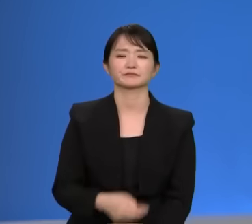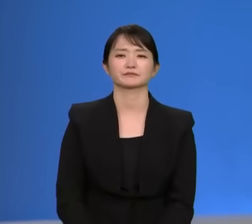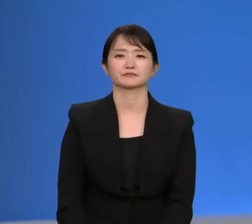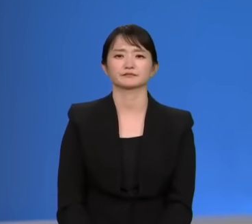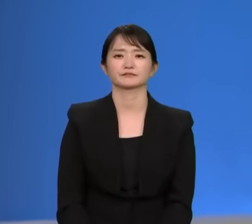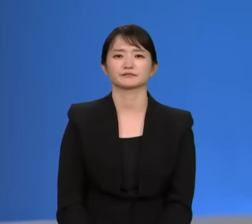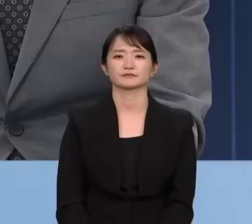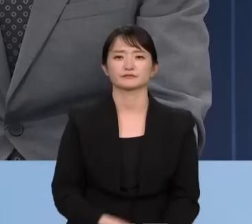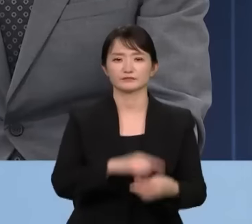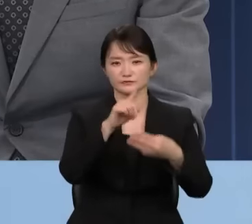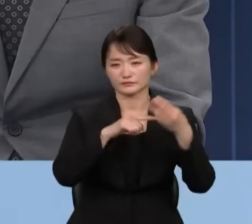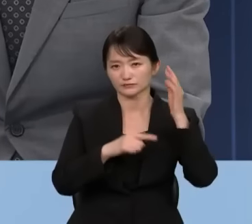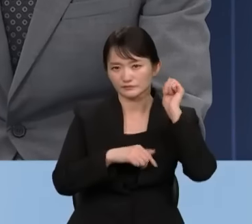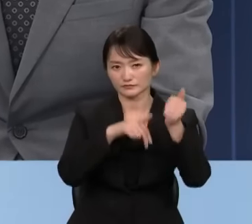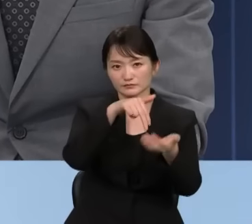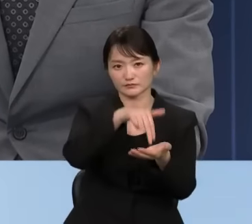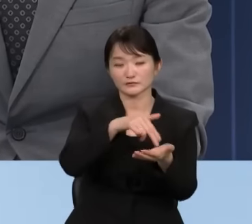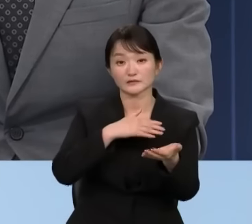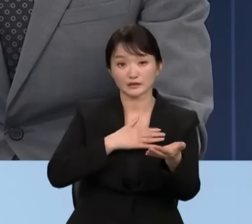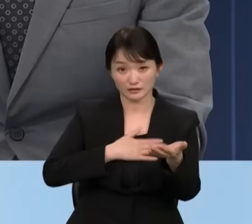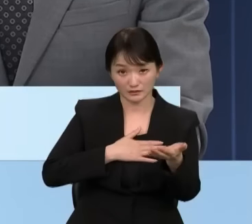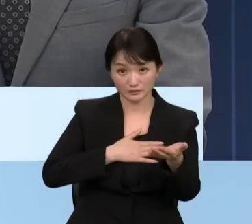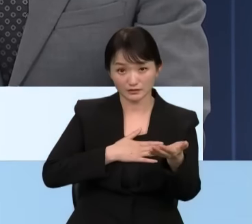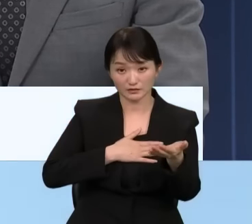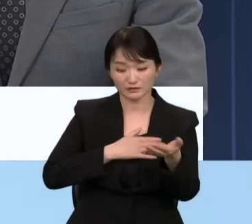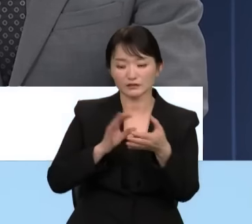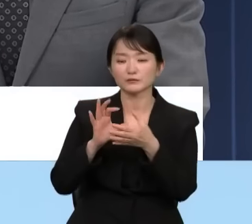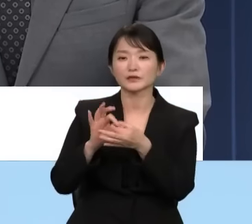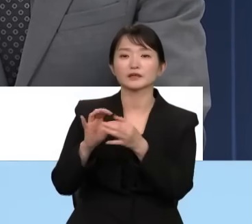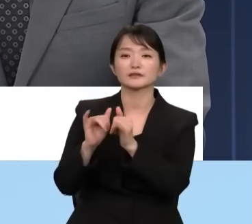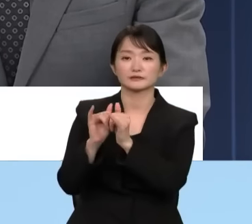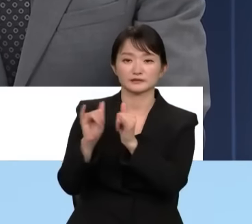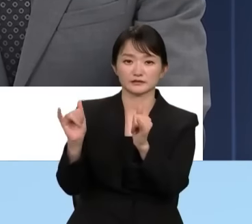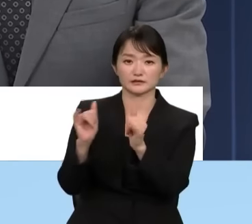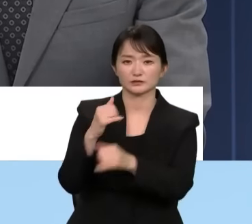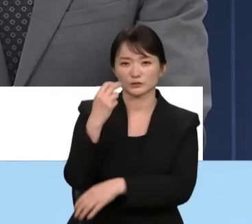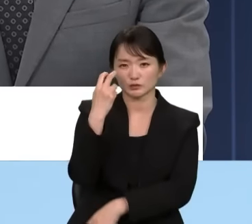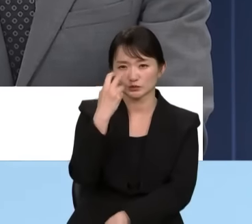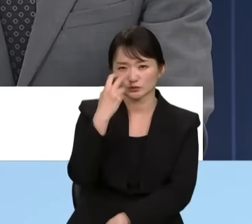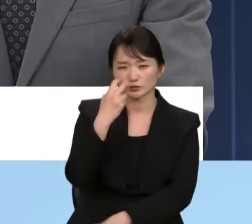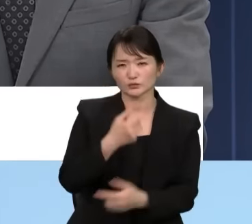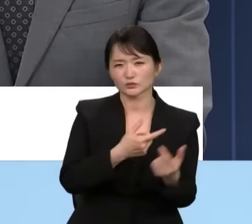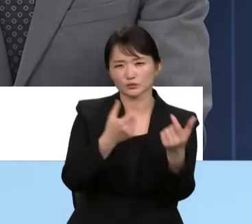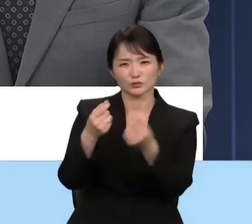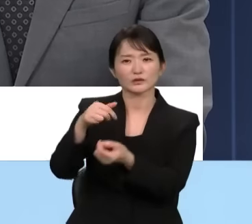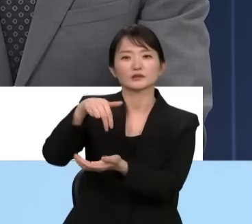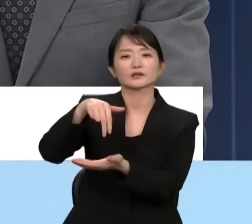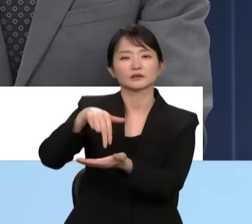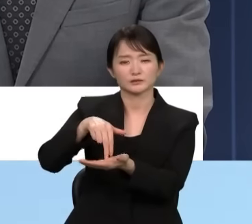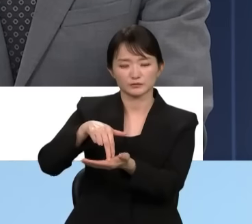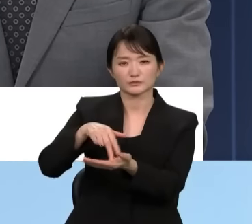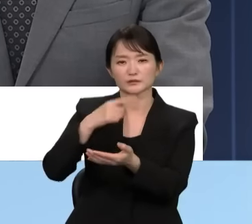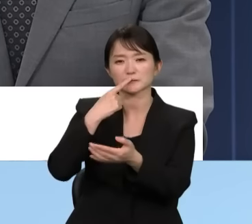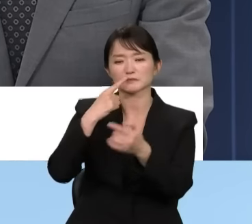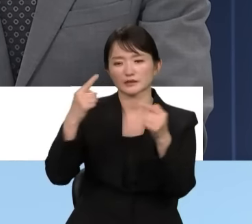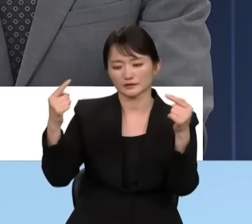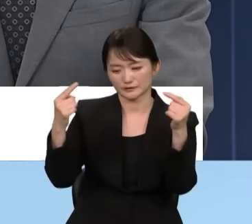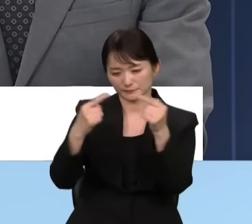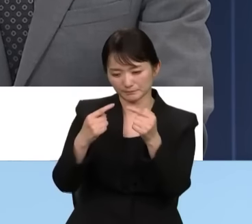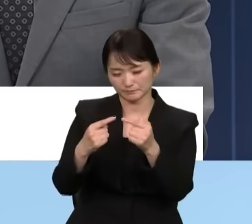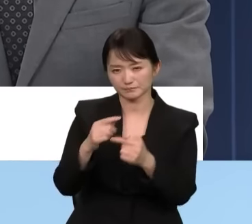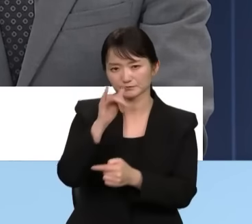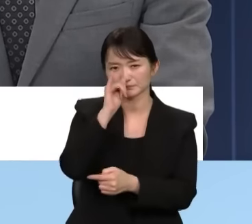취지의 윤 대통령의 입장이 알려지면 당연히 관련자들은 수사에서도 같은 내용으로 입을 맞출 가능성도